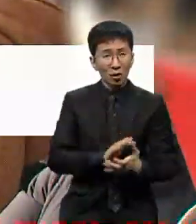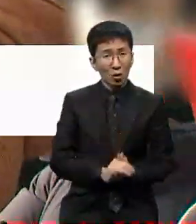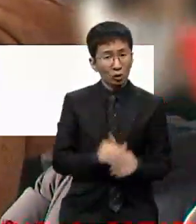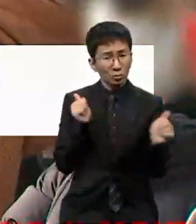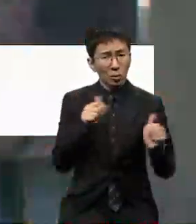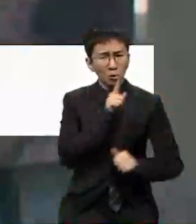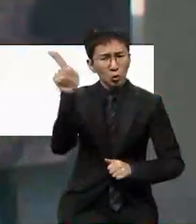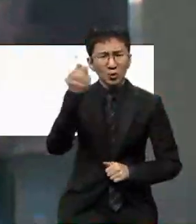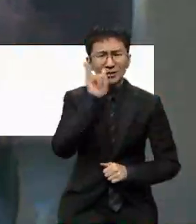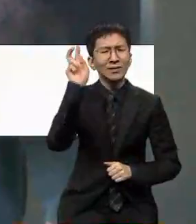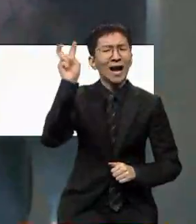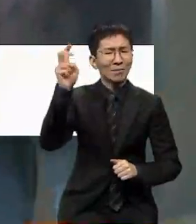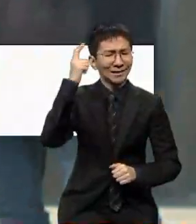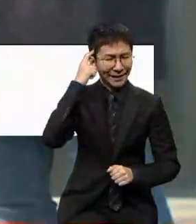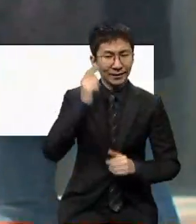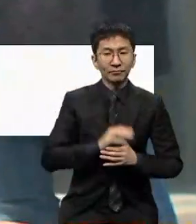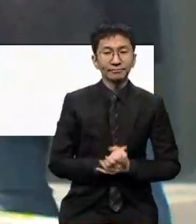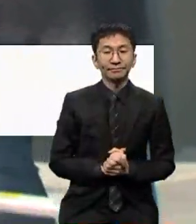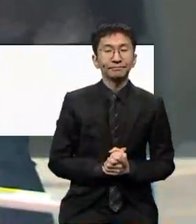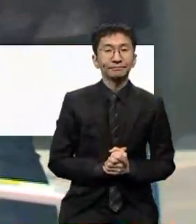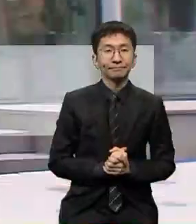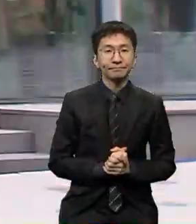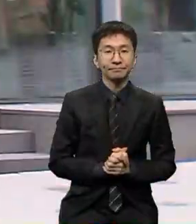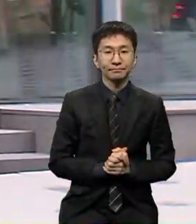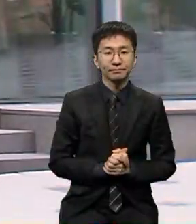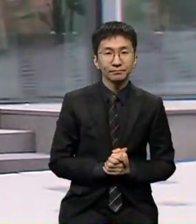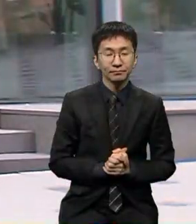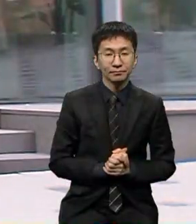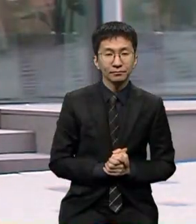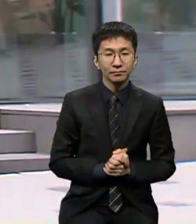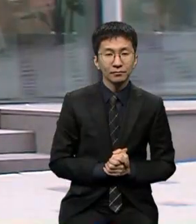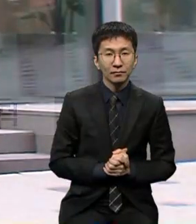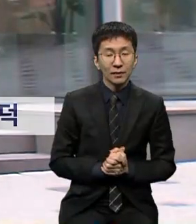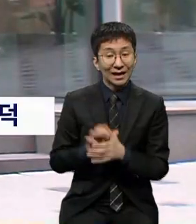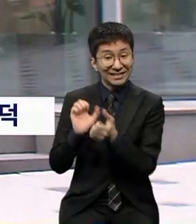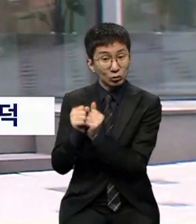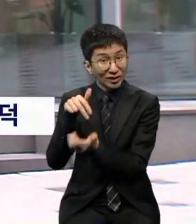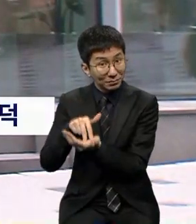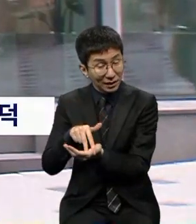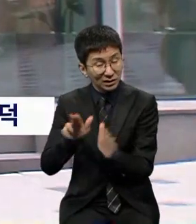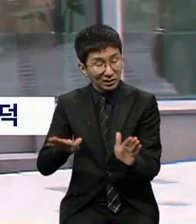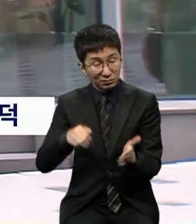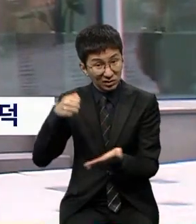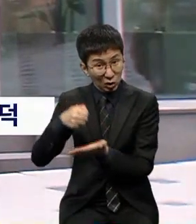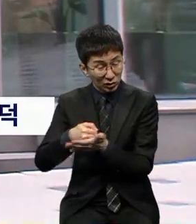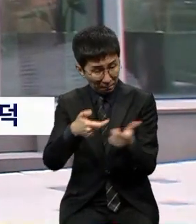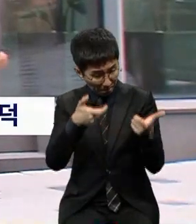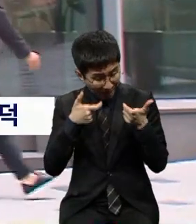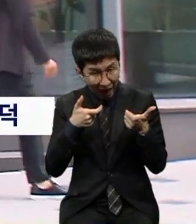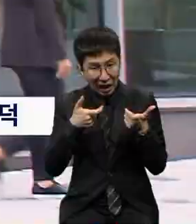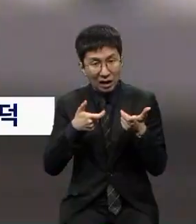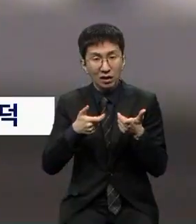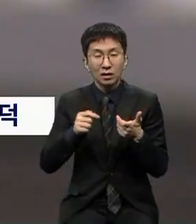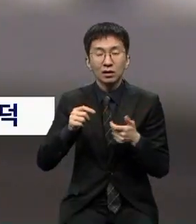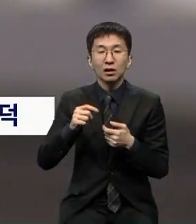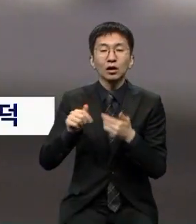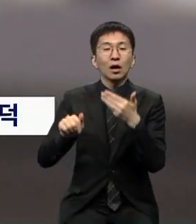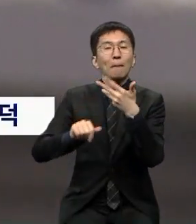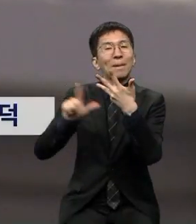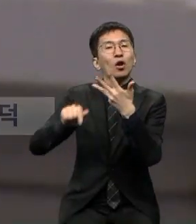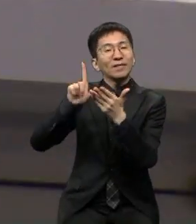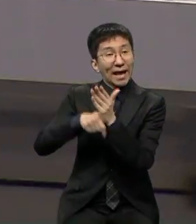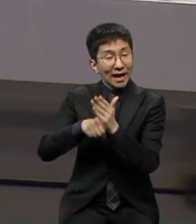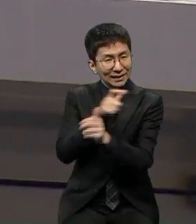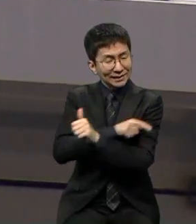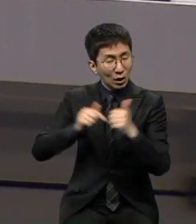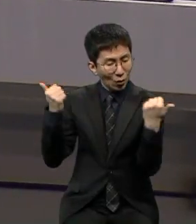분들이 결국은 소송으로 가지 않을까. 대신증권 측은 이번 결정에 대해 다음 달 이사회에서 수용 여부를